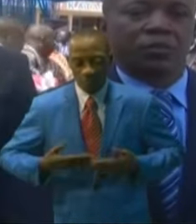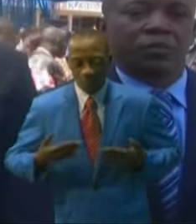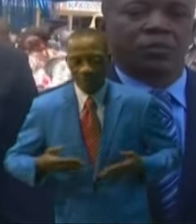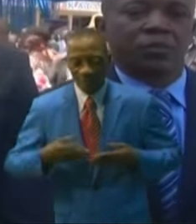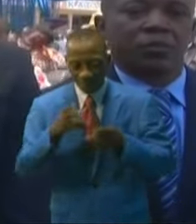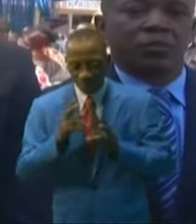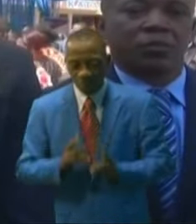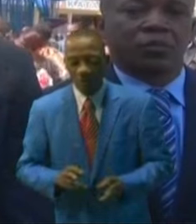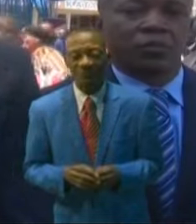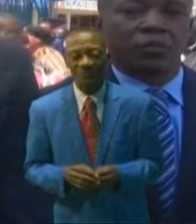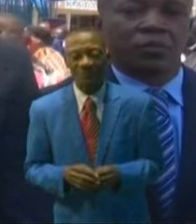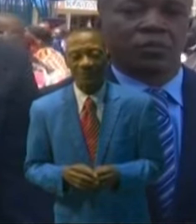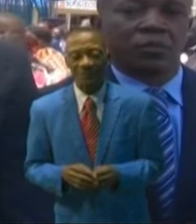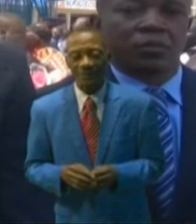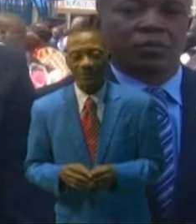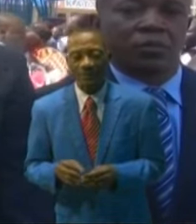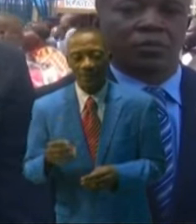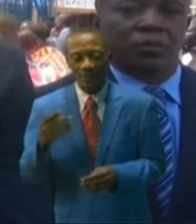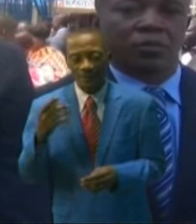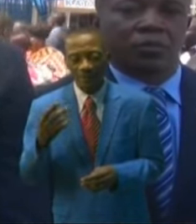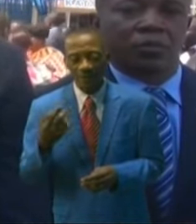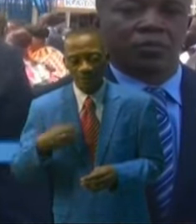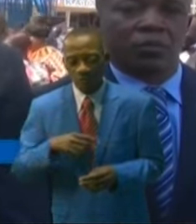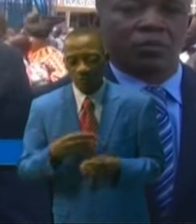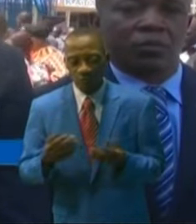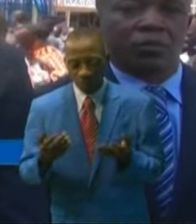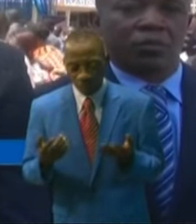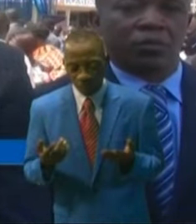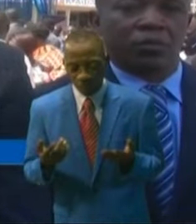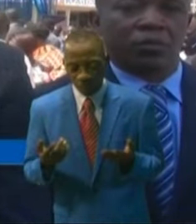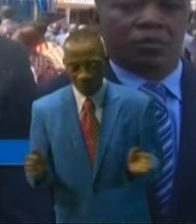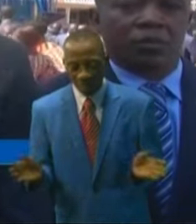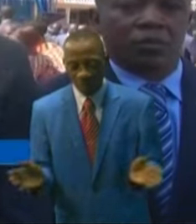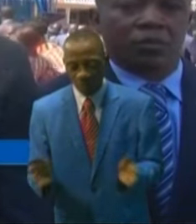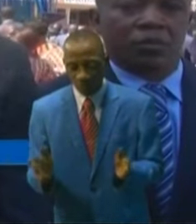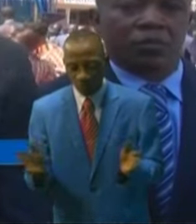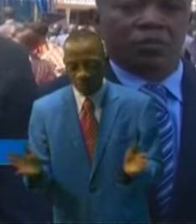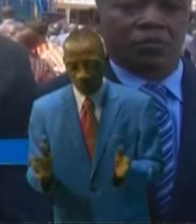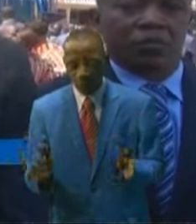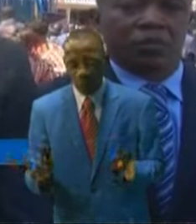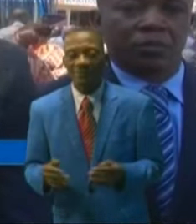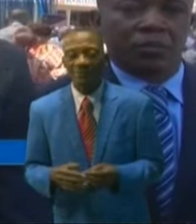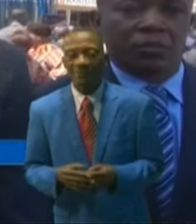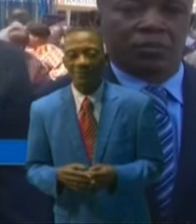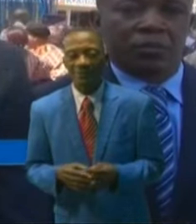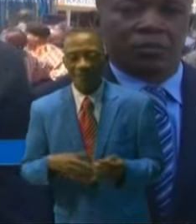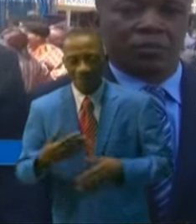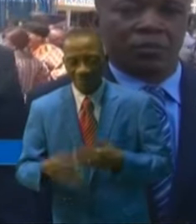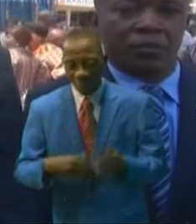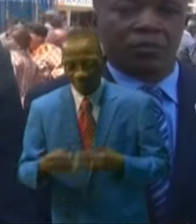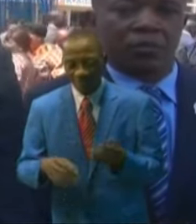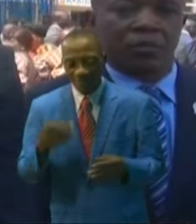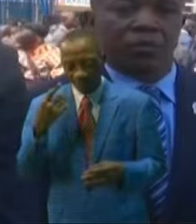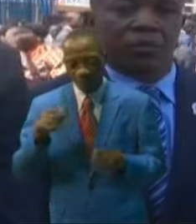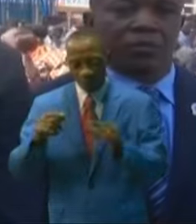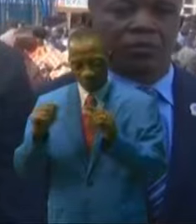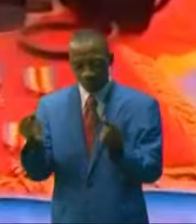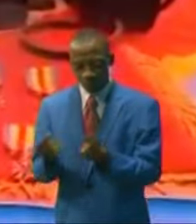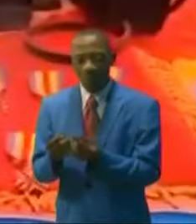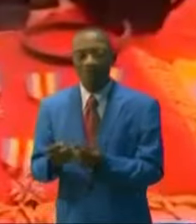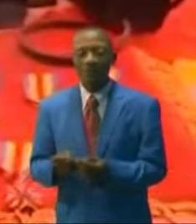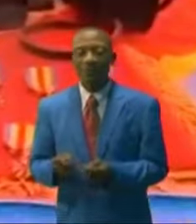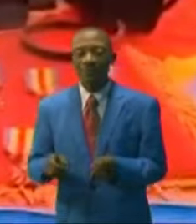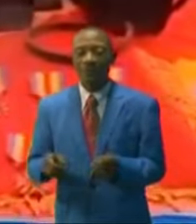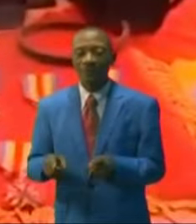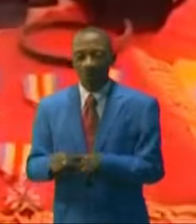encourager les bénéfices qui se distinguent dans ces questions. C'est vraiment chapeau bas pour son excellence, monsieur le chef de l'État.